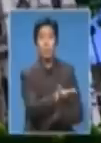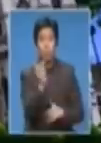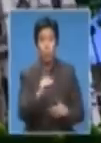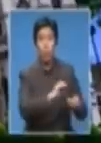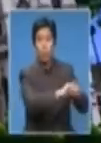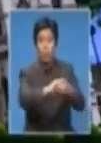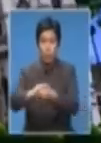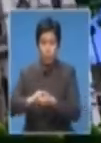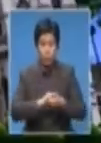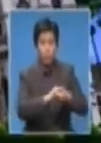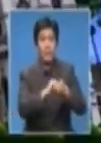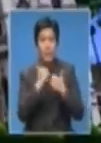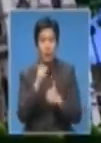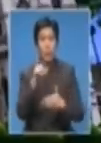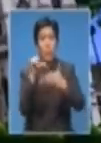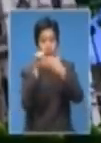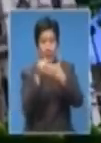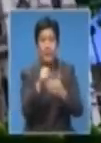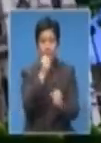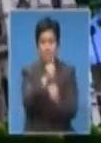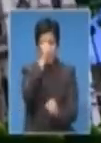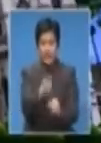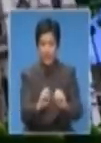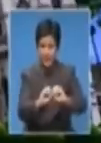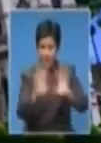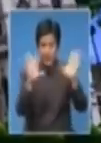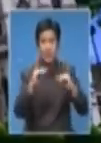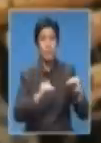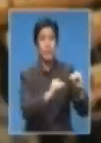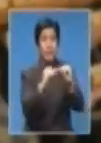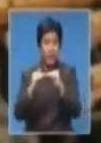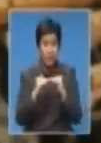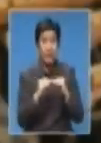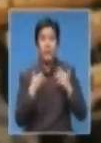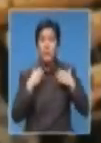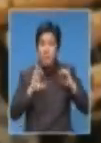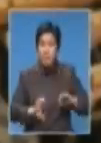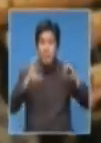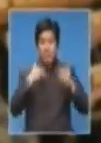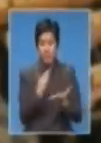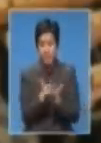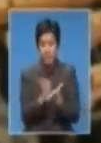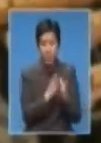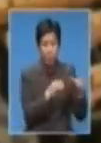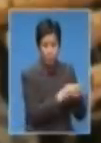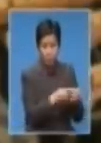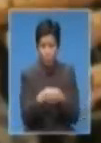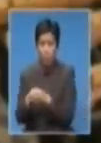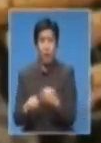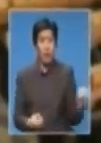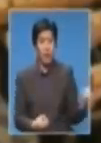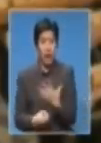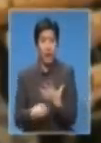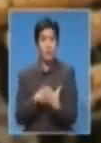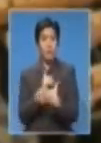ดนะครับพลเรือนตัวทหารต้องแก้ไขจริงจังโปร่งใสเป็นธรรมนะครับรัฐบาลได้จัดกลุ่มงานเป็น5กลุ่มนะครับเรียนอีกครั้งนึงกลุ่มงานความมั่นค